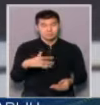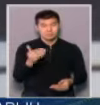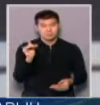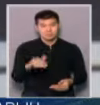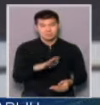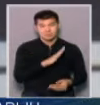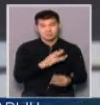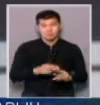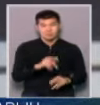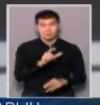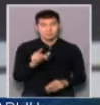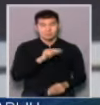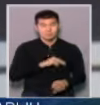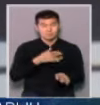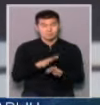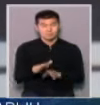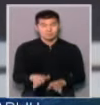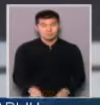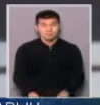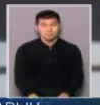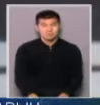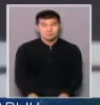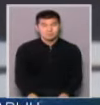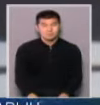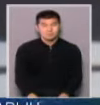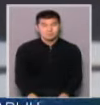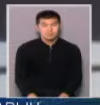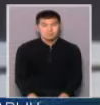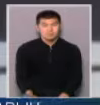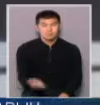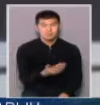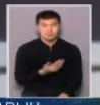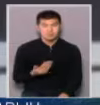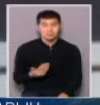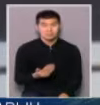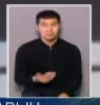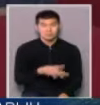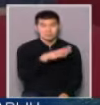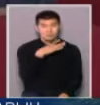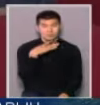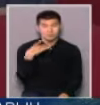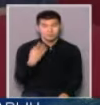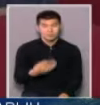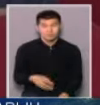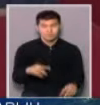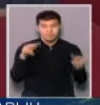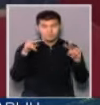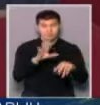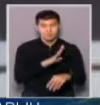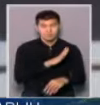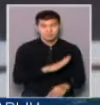25 мыңнан астам адам қызмет етуде. Осын өзі көп нәрсені аңғартса